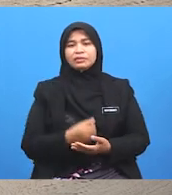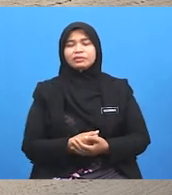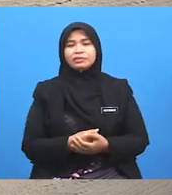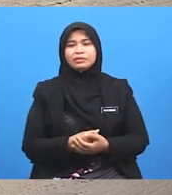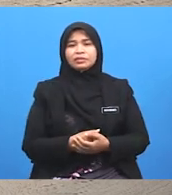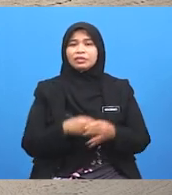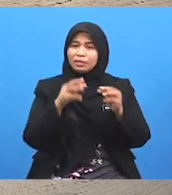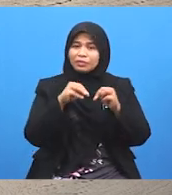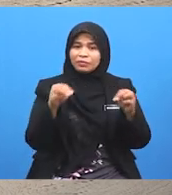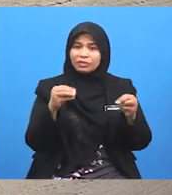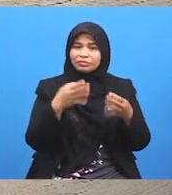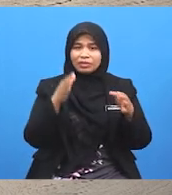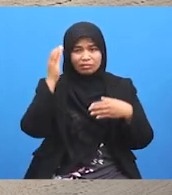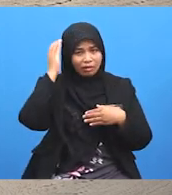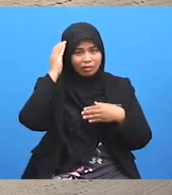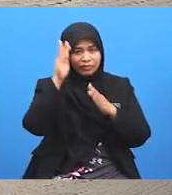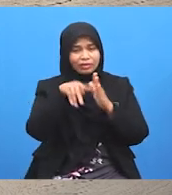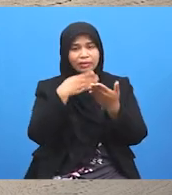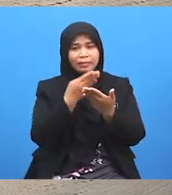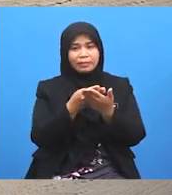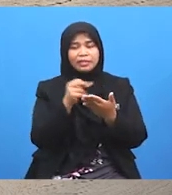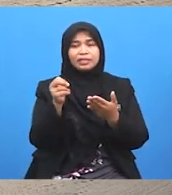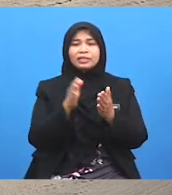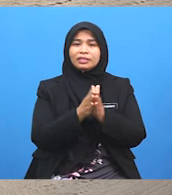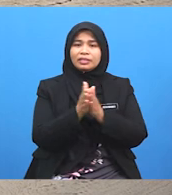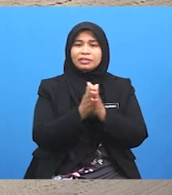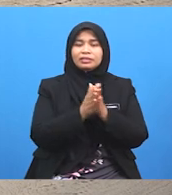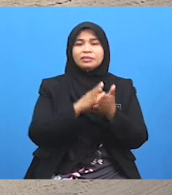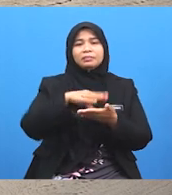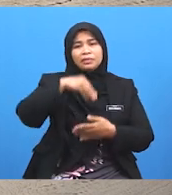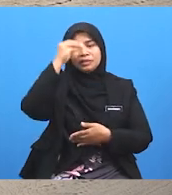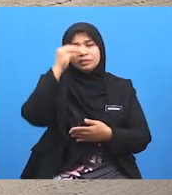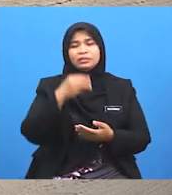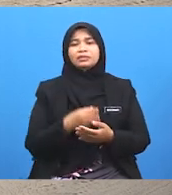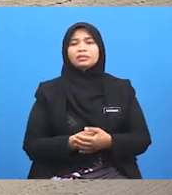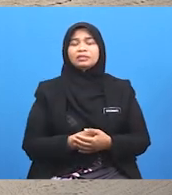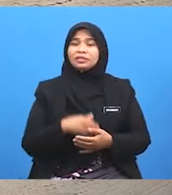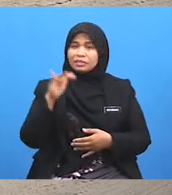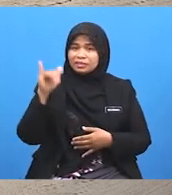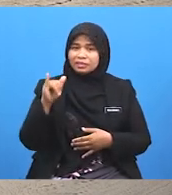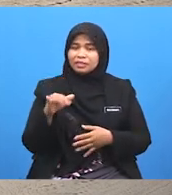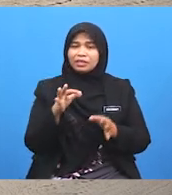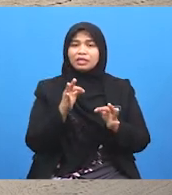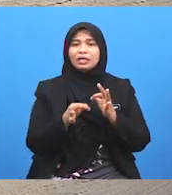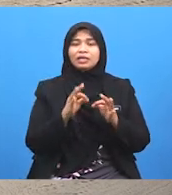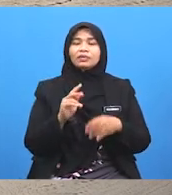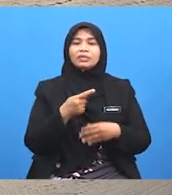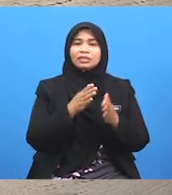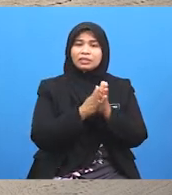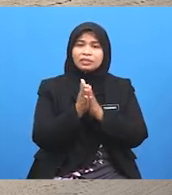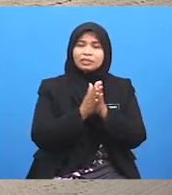sudah tahu kebaikan rajin belajar? Ya, sekiranya kita rajin